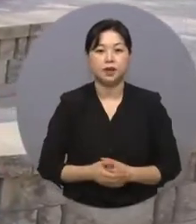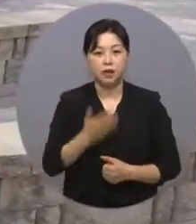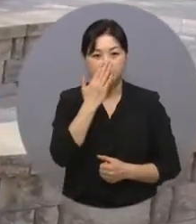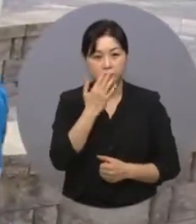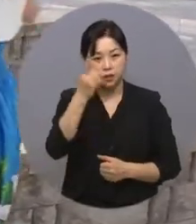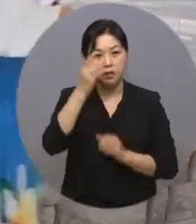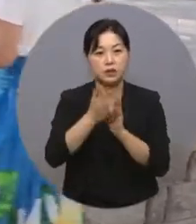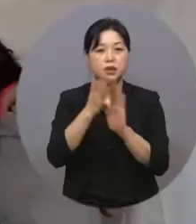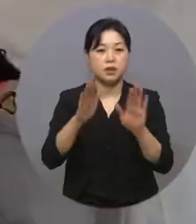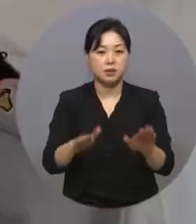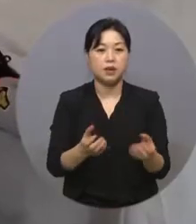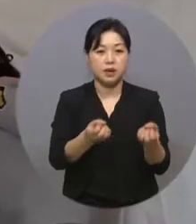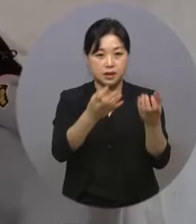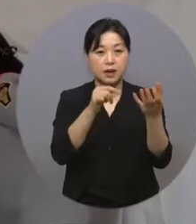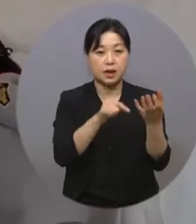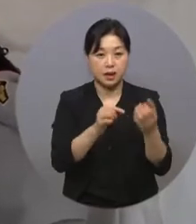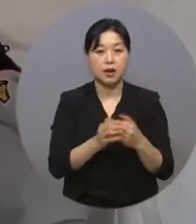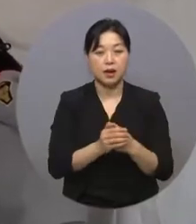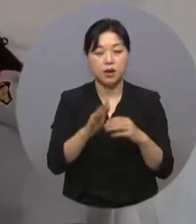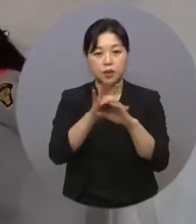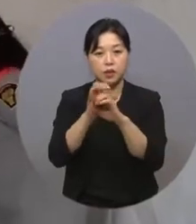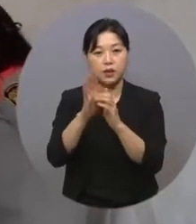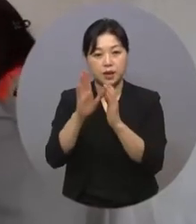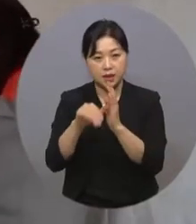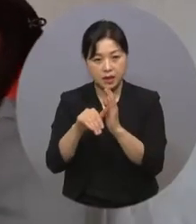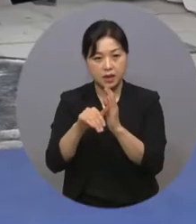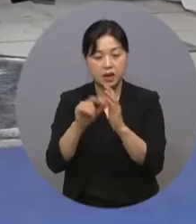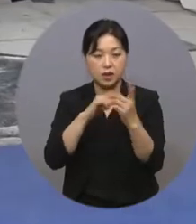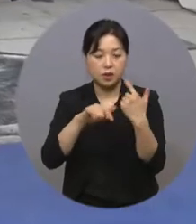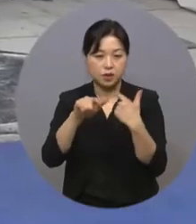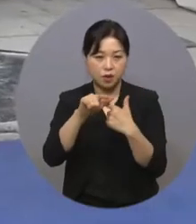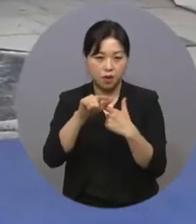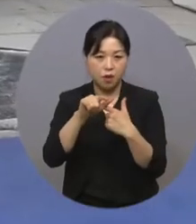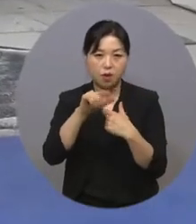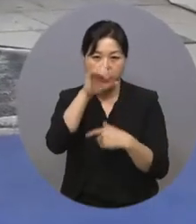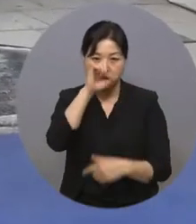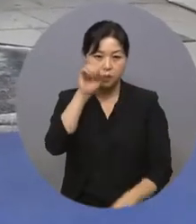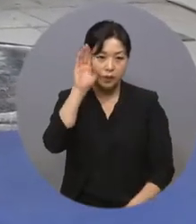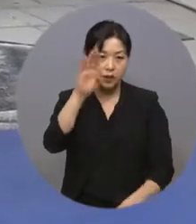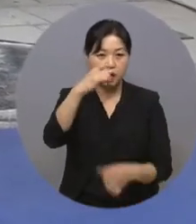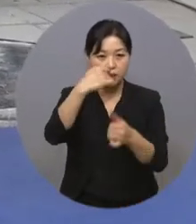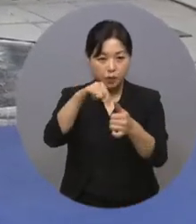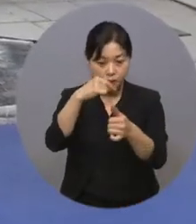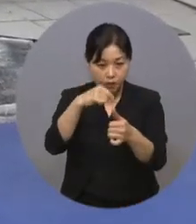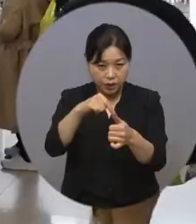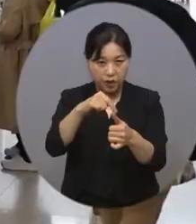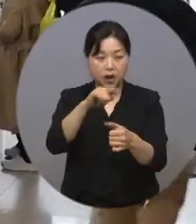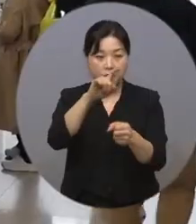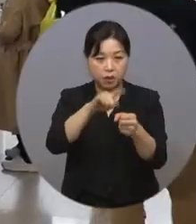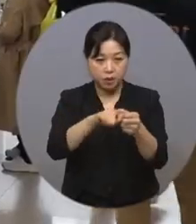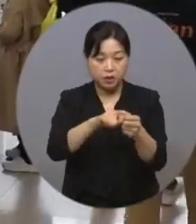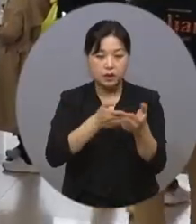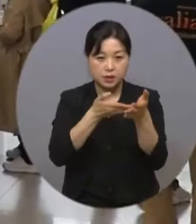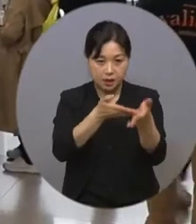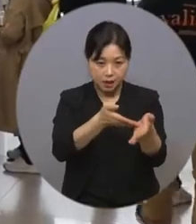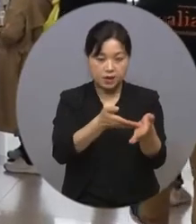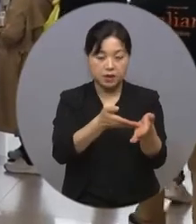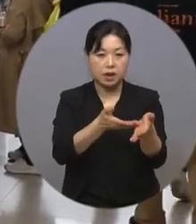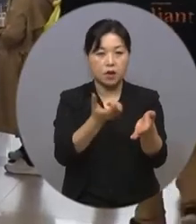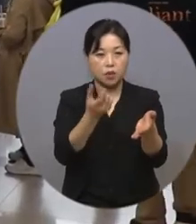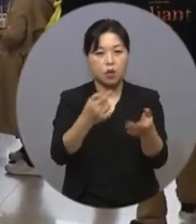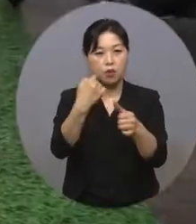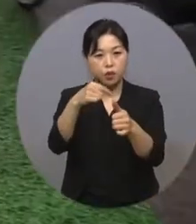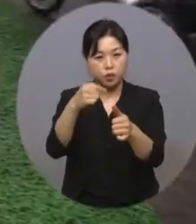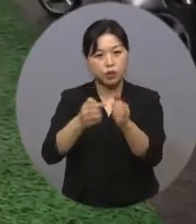이번 박람회가 코로나 시대 더 나은 미래 교육 비전을 제시하고 교육이 도시 성장 동력이